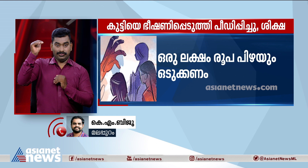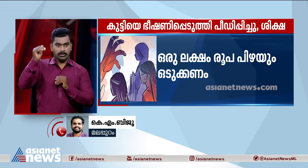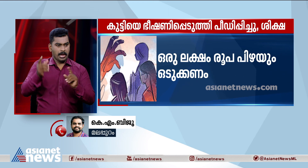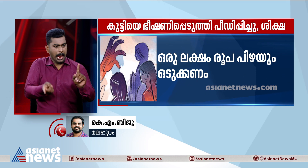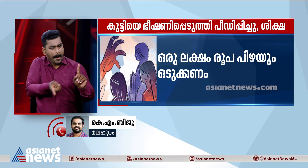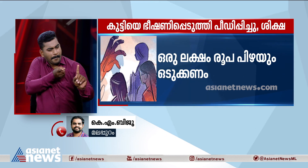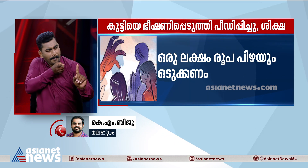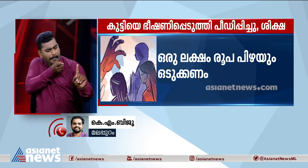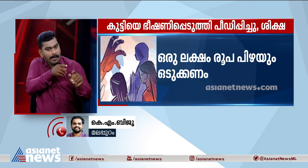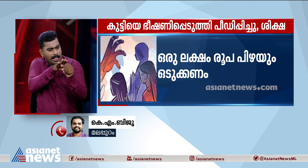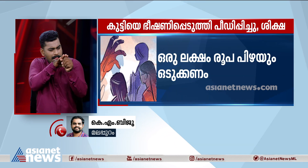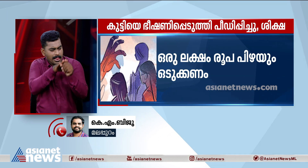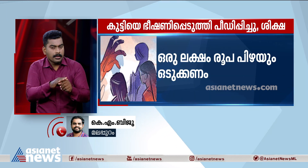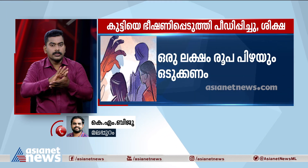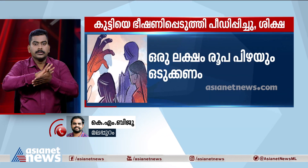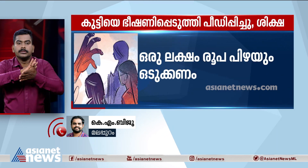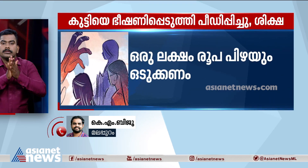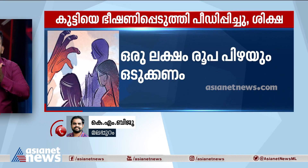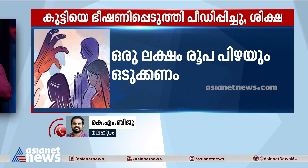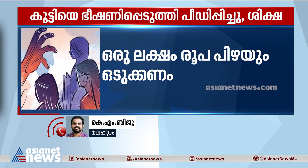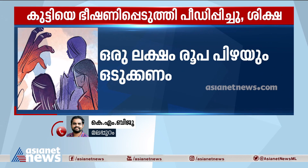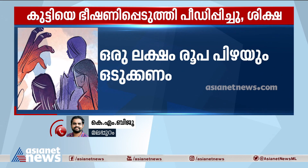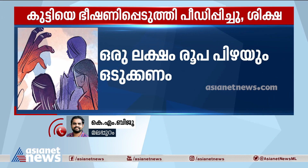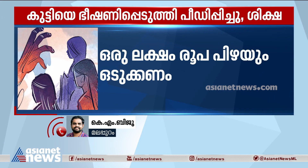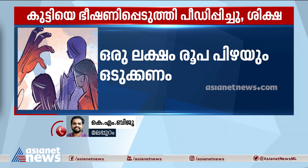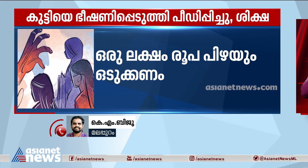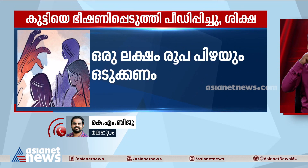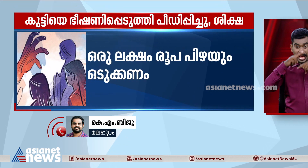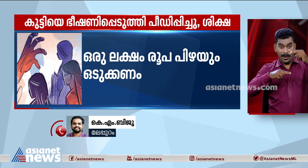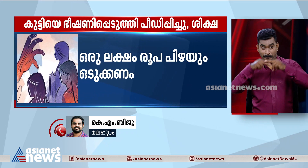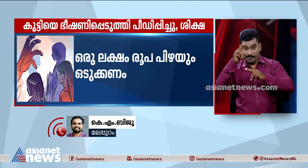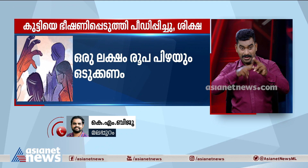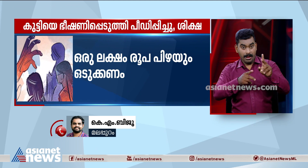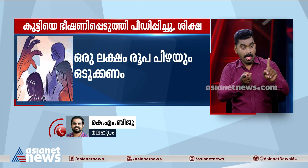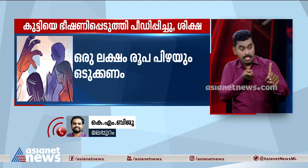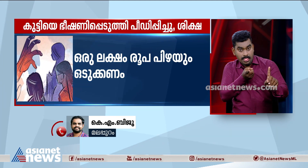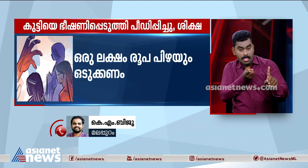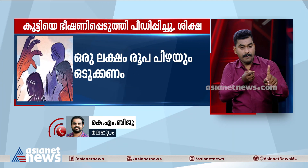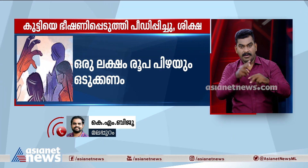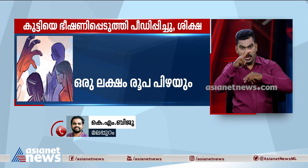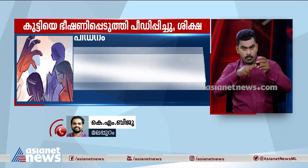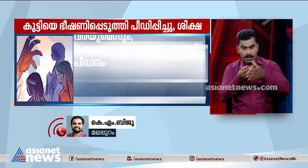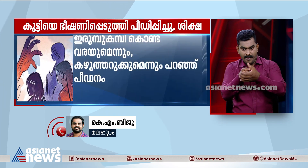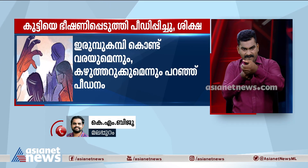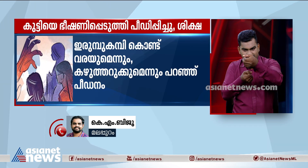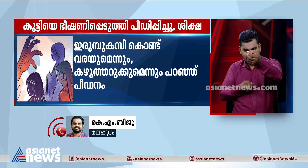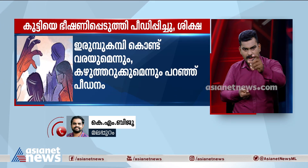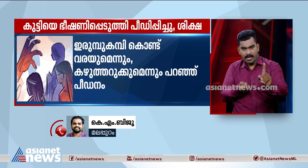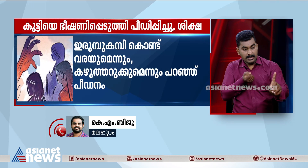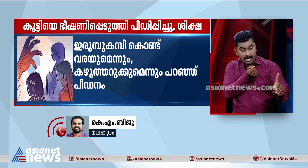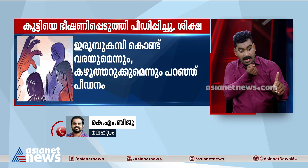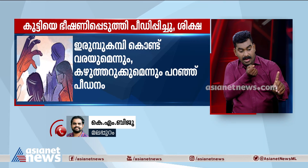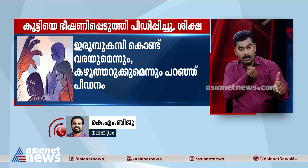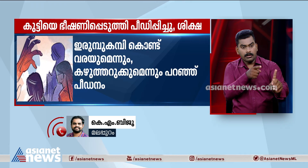മൃഗീയമായി പീഡനത്തിനിരയാക്കി എന്നാണ് കേസ്. ഇരുമ്പ് കമ്പി കൊണ്ട് വരയും കത്തിക്കൊണ്ട് അറക്കും തുടങ്ങിയ ഭീഷണിപ്പെടുത്തിയായിരുന്നു ഈ പീഡനം. പ്രതിയുടെ